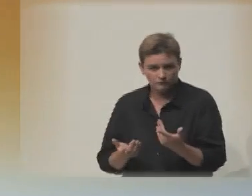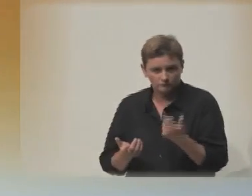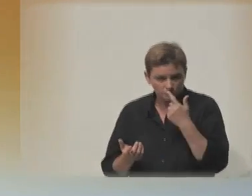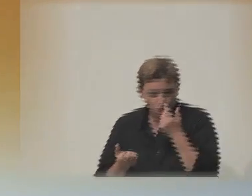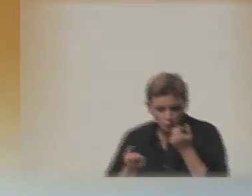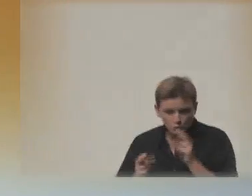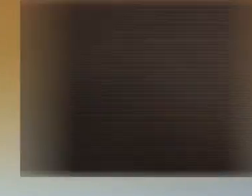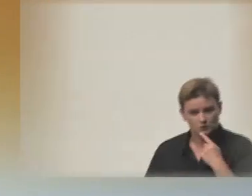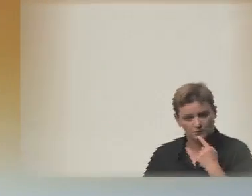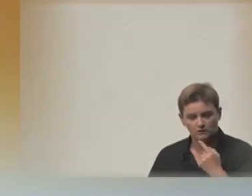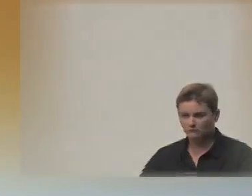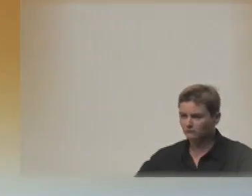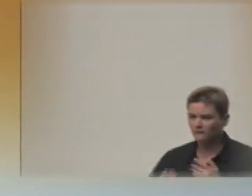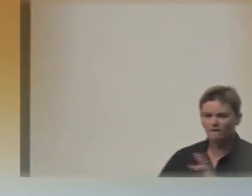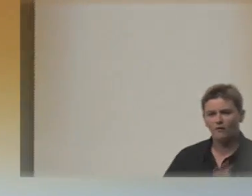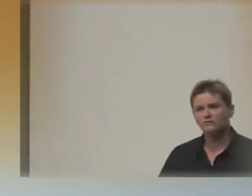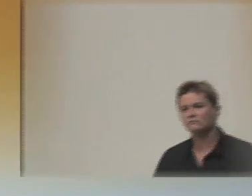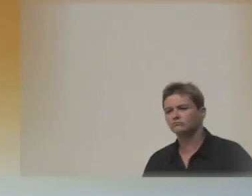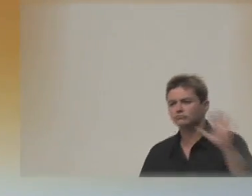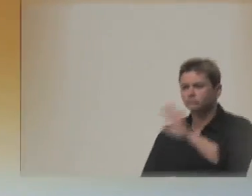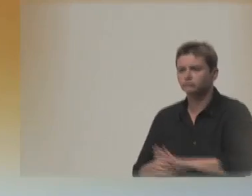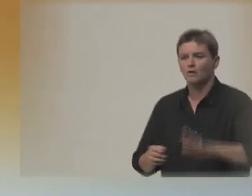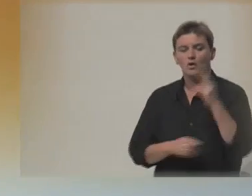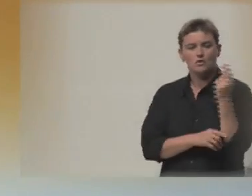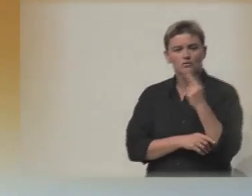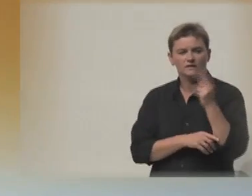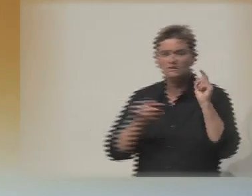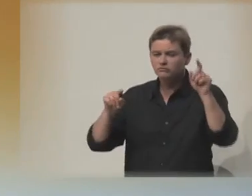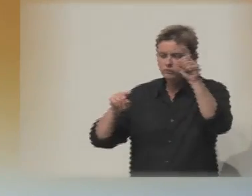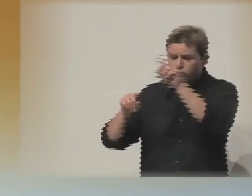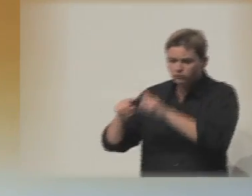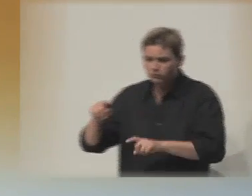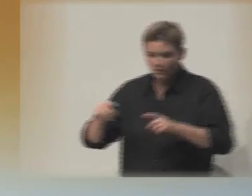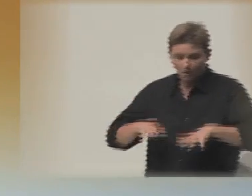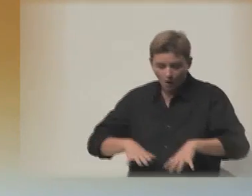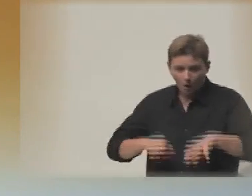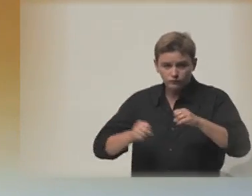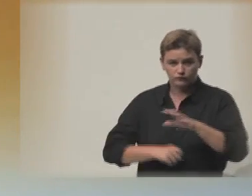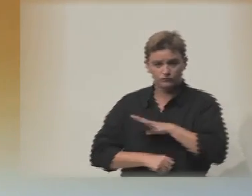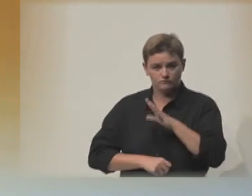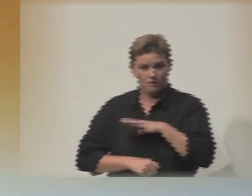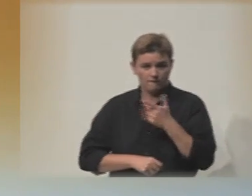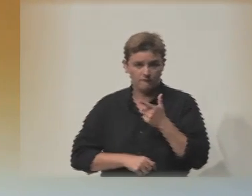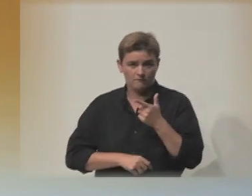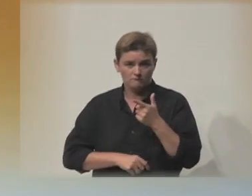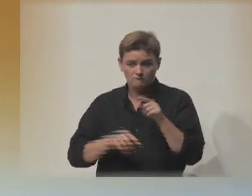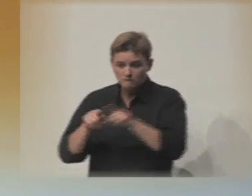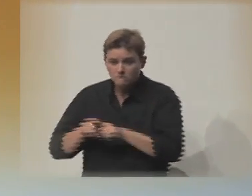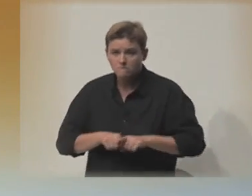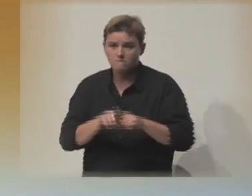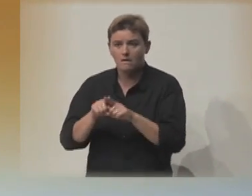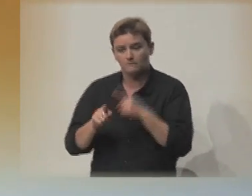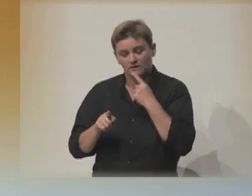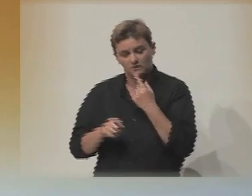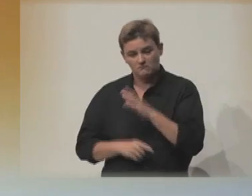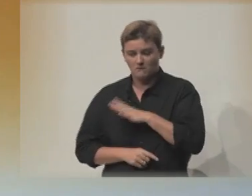dans toutes les universités de France, les recrutements des enseignants soient soumis à une